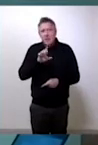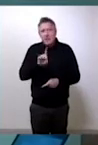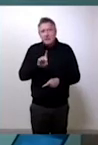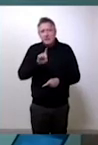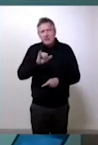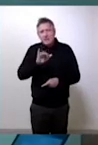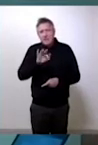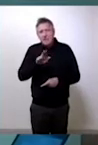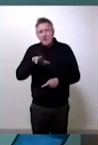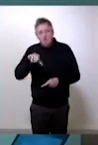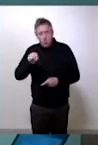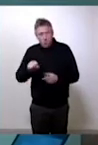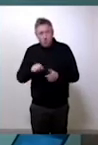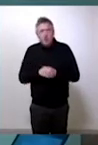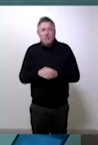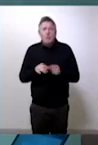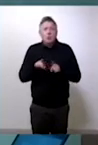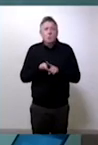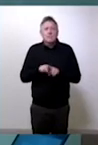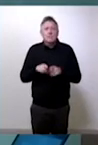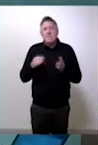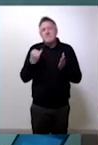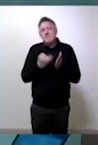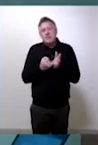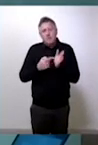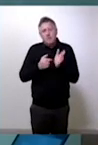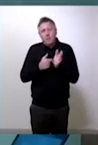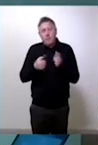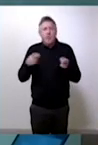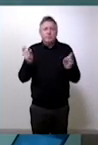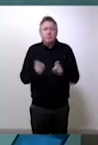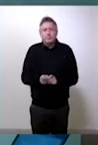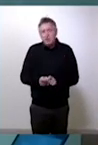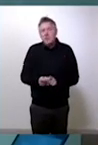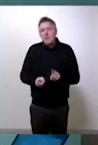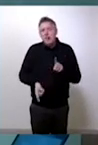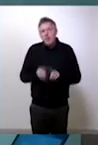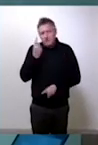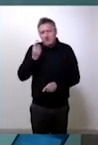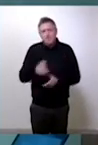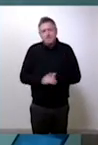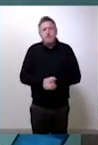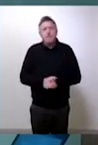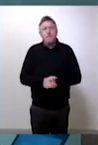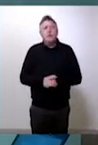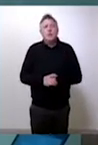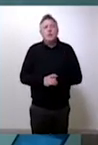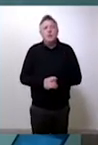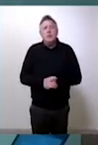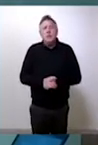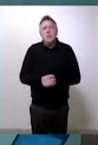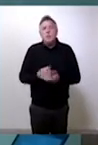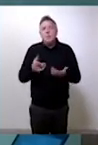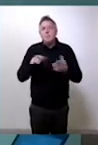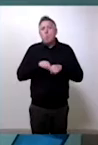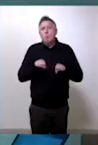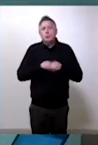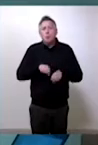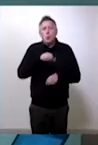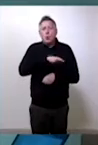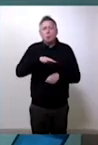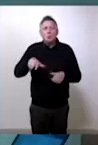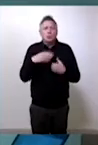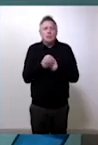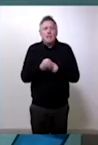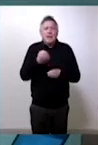part de défiscalisation dans ces opérations. Pour accélérer la production de logement social, on a un certain nombre de pistes